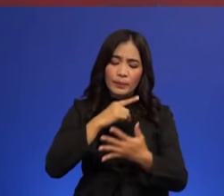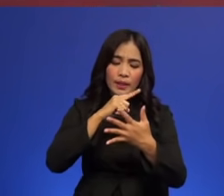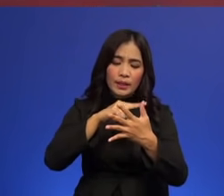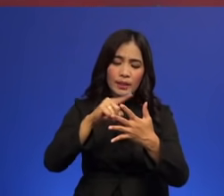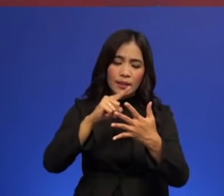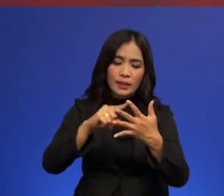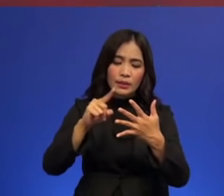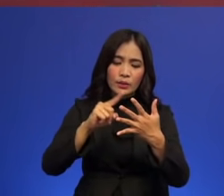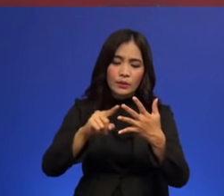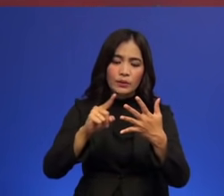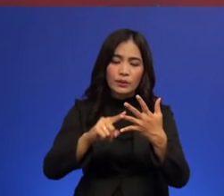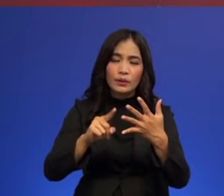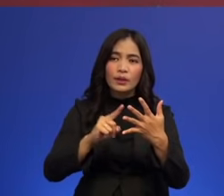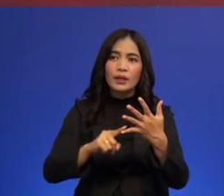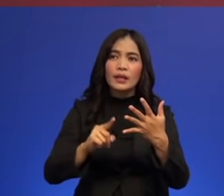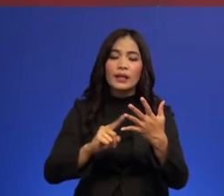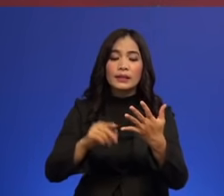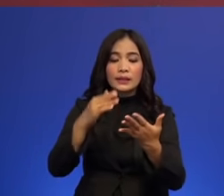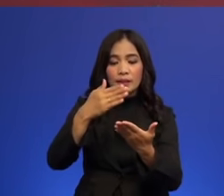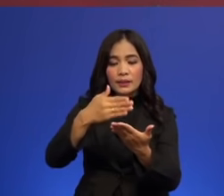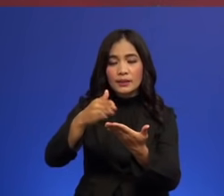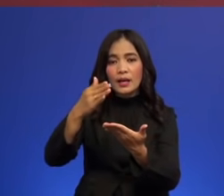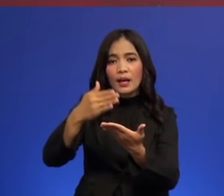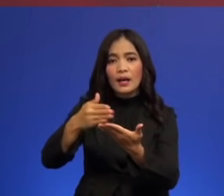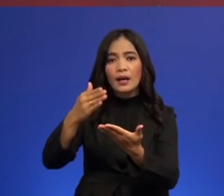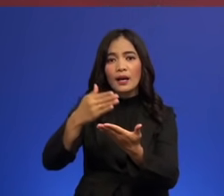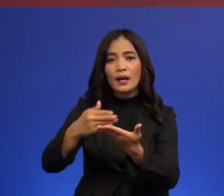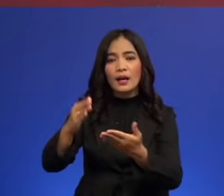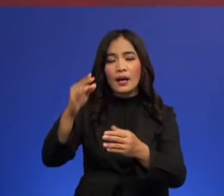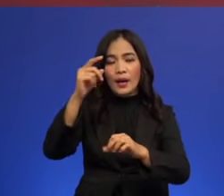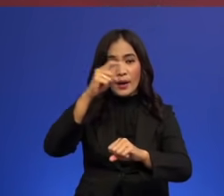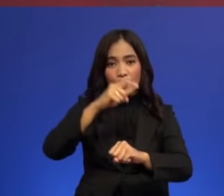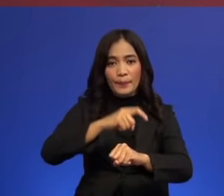ajarku menghitung sisa